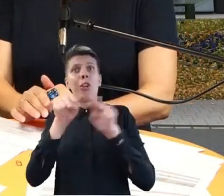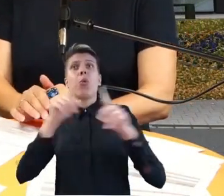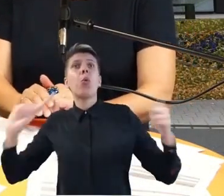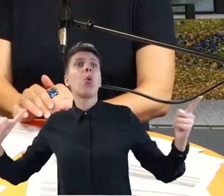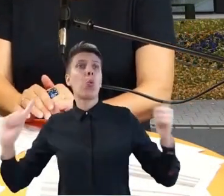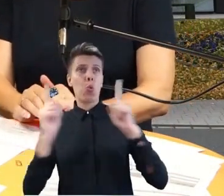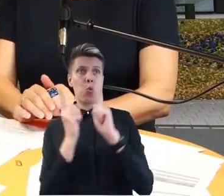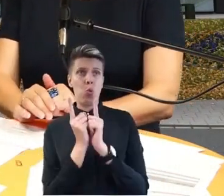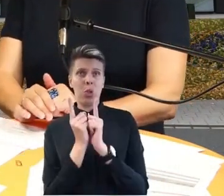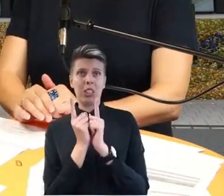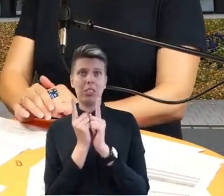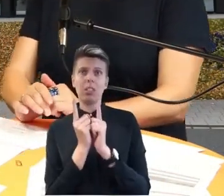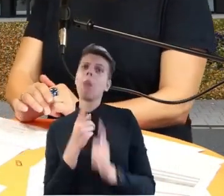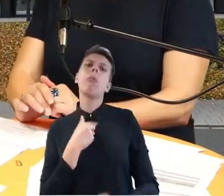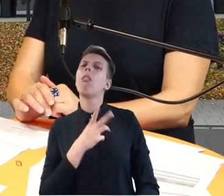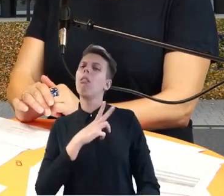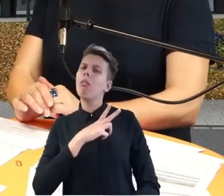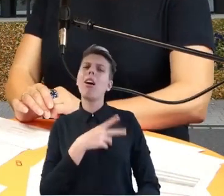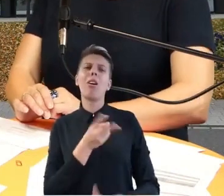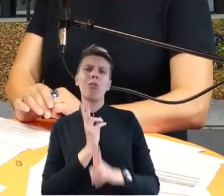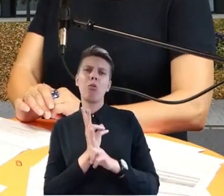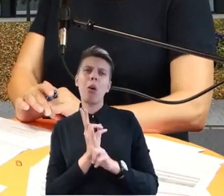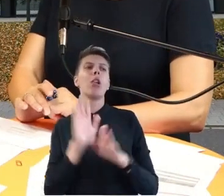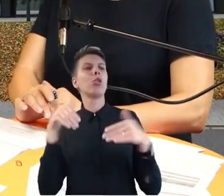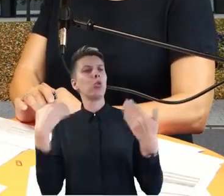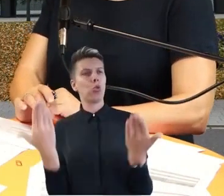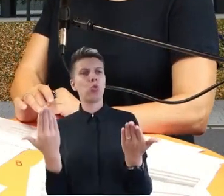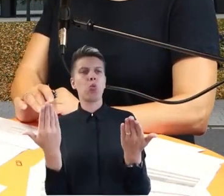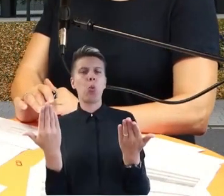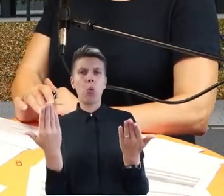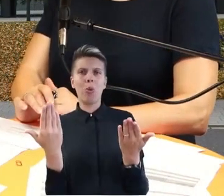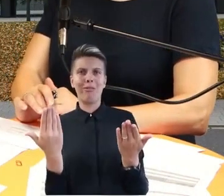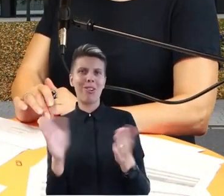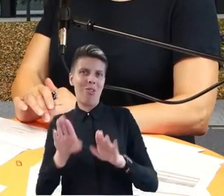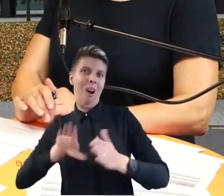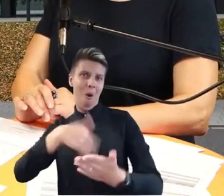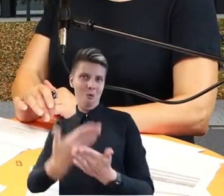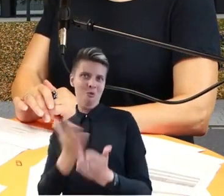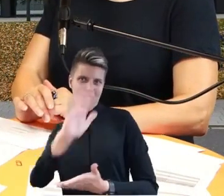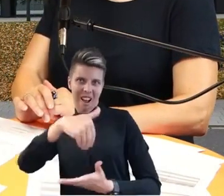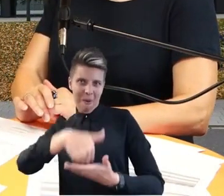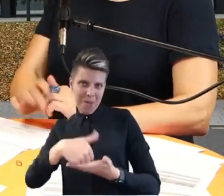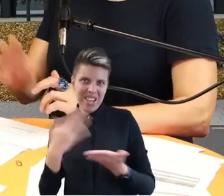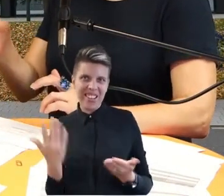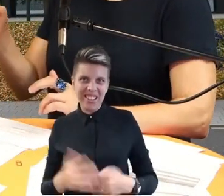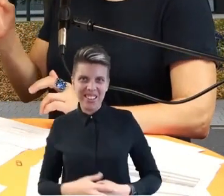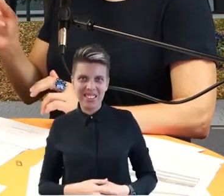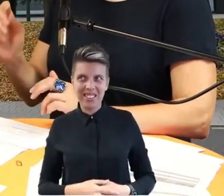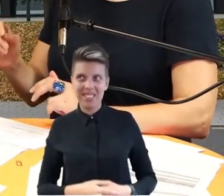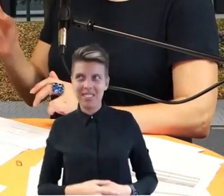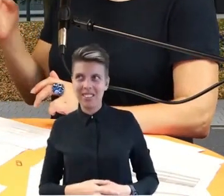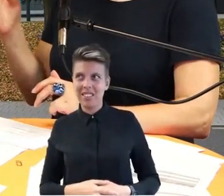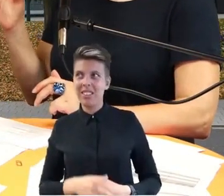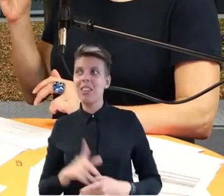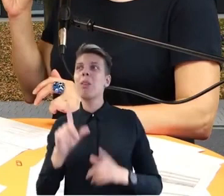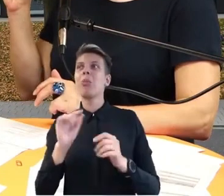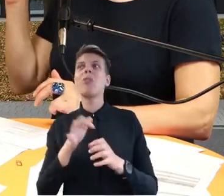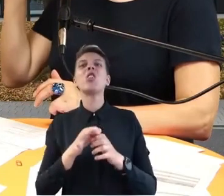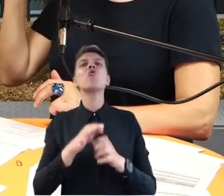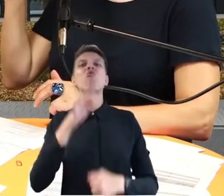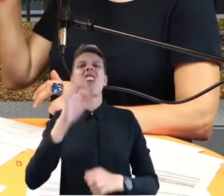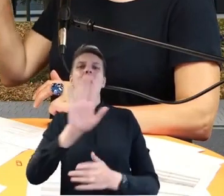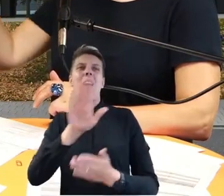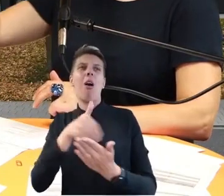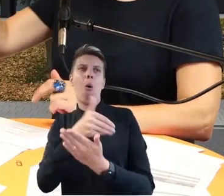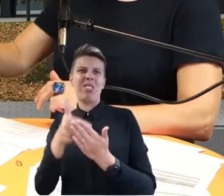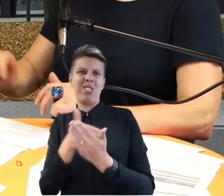aber im grunde genommen ist das schon eine aufgabe angerissen nämlich die ausbildung von stäben stimmen obwohl wir doch